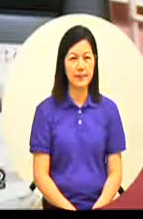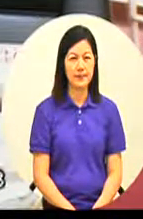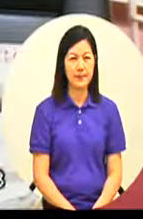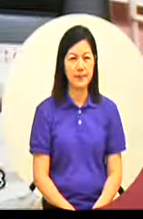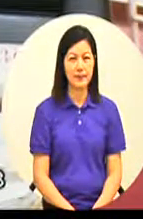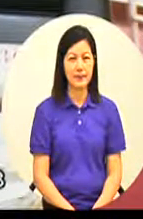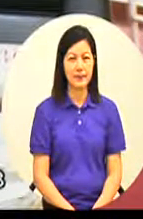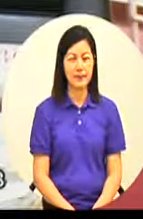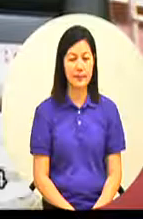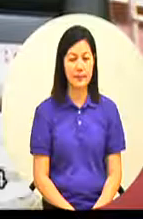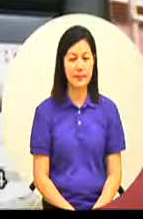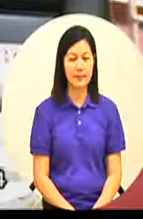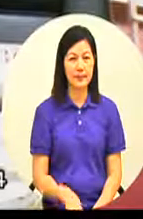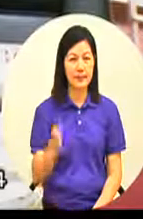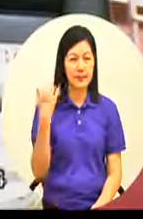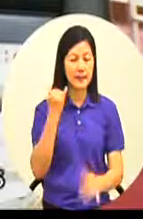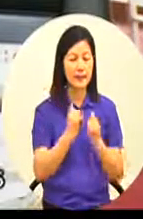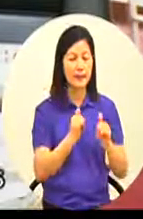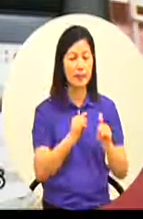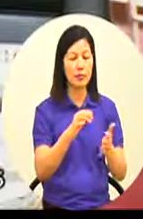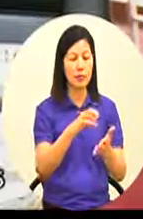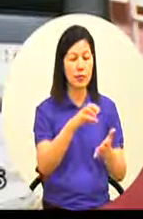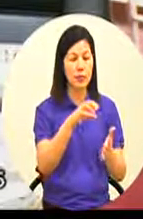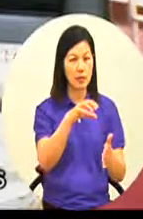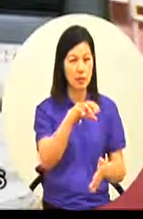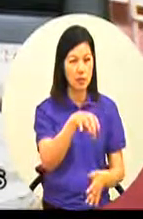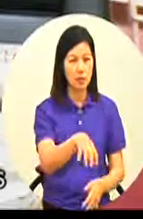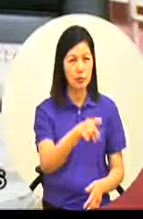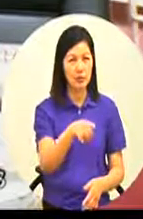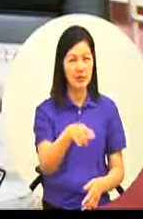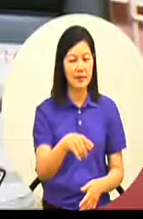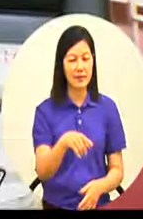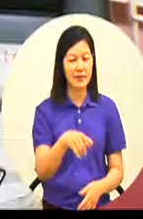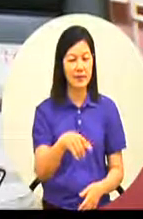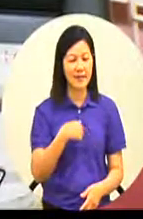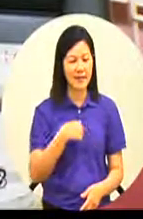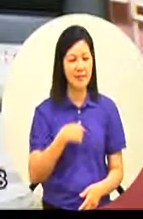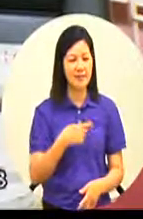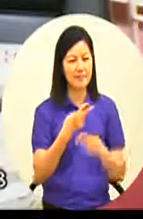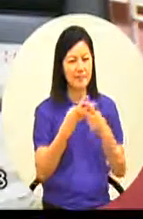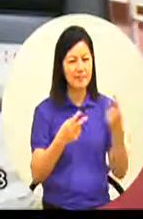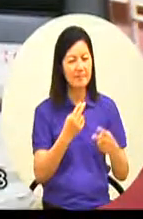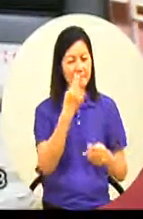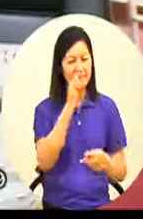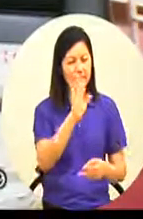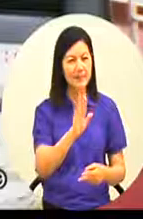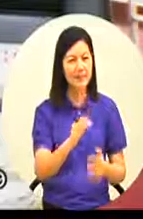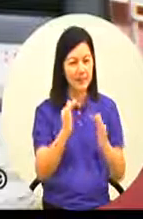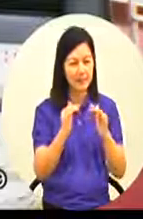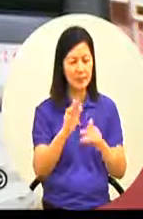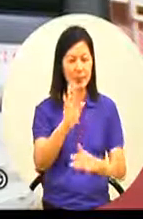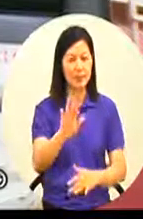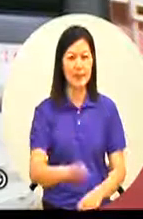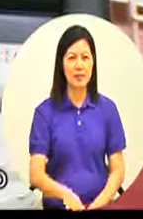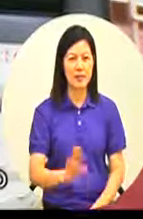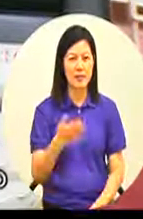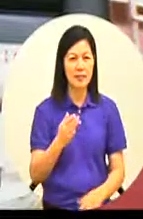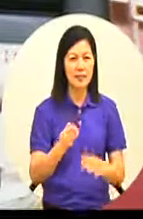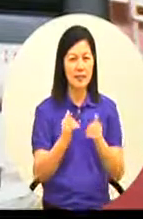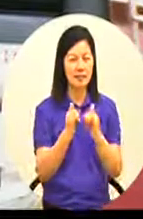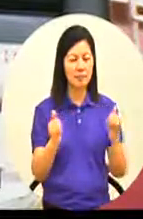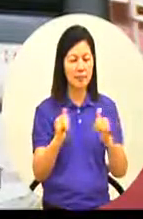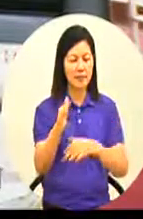过去你当社会局的时候，我觉得你这样KKKK呢，但是你自从当民政局长的时候，我看